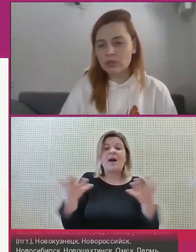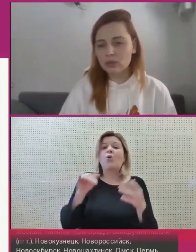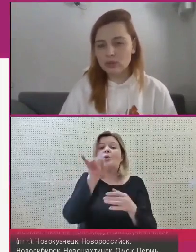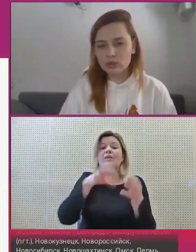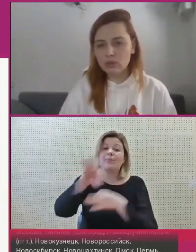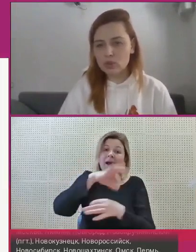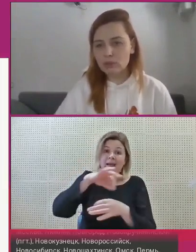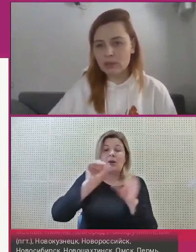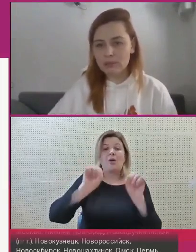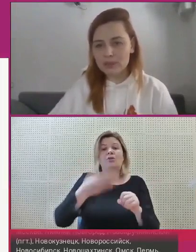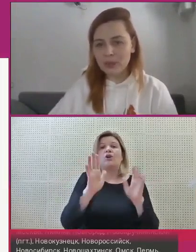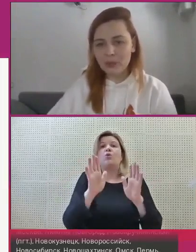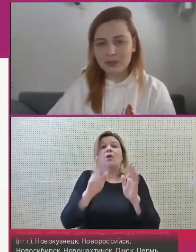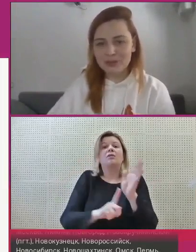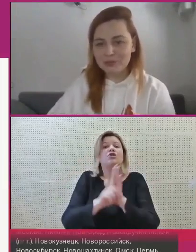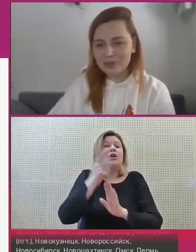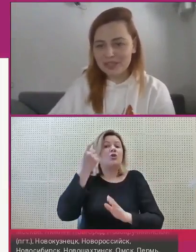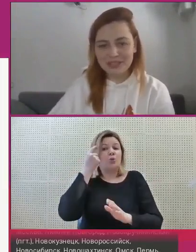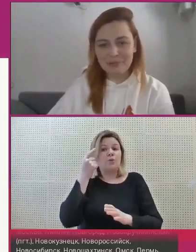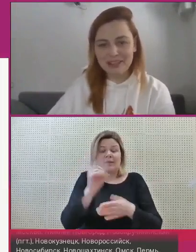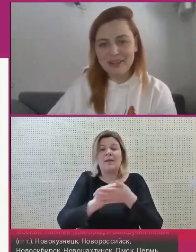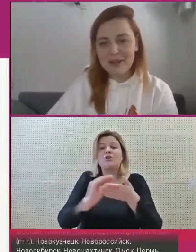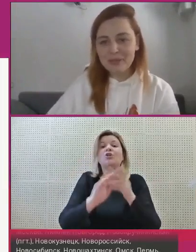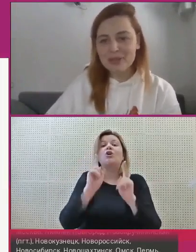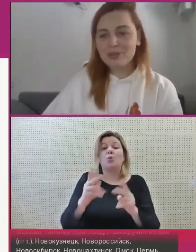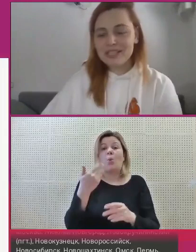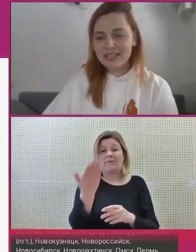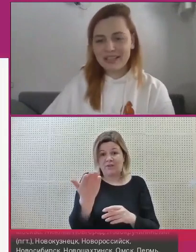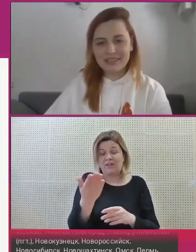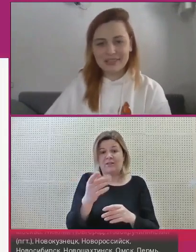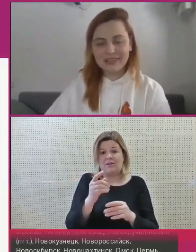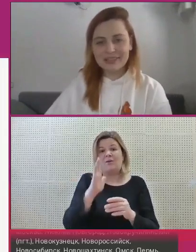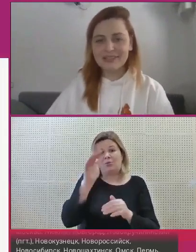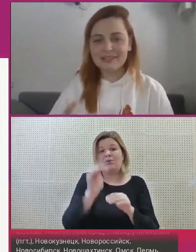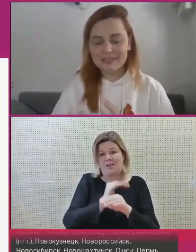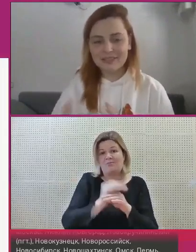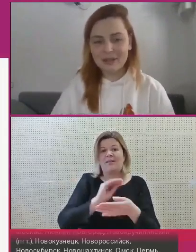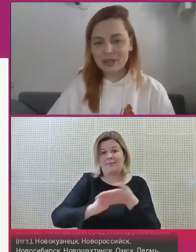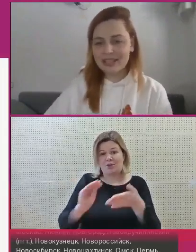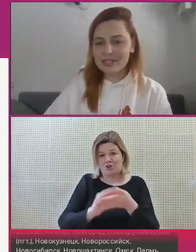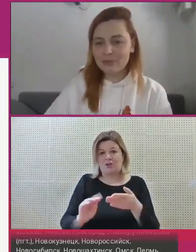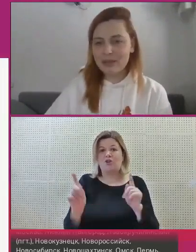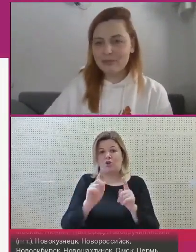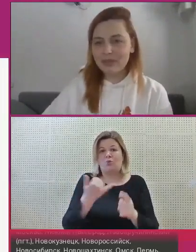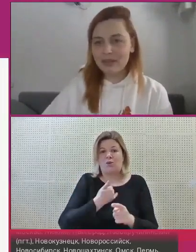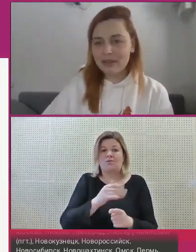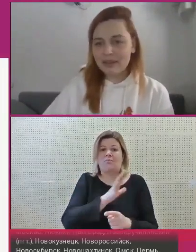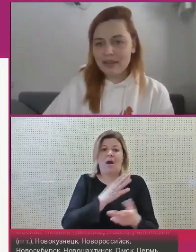думаете только, то есть кто вы, чтобы я познакомилась, будьте так добры, чтобы у нас какая-то коммуникация